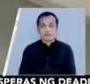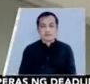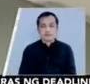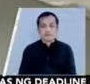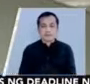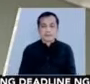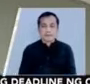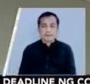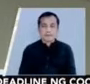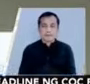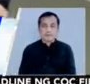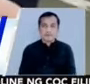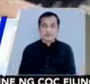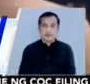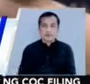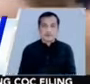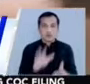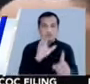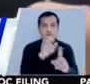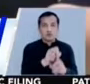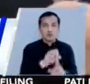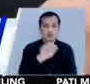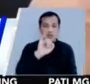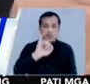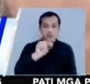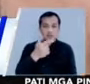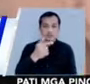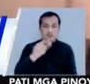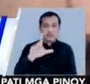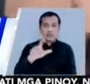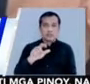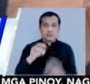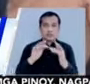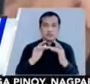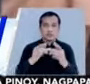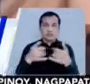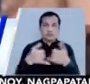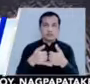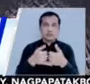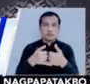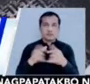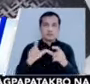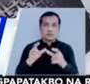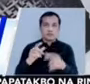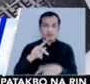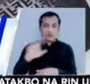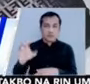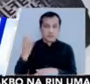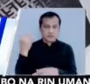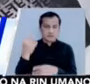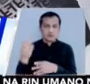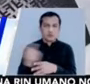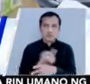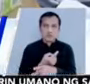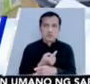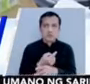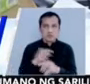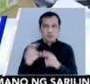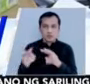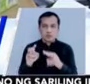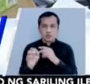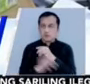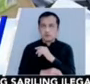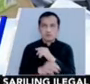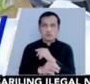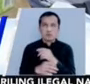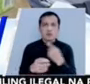Sa sinalakay na IGL o Internet Gaming Licensee sa Pasay noong nakaraang linggo, kapo-napo ng bukod sa mga banyaga, may mga